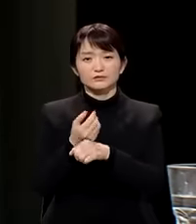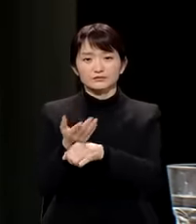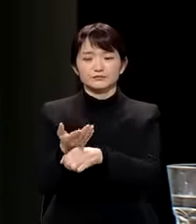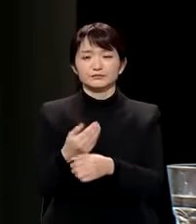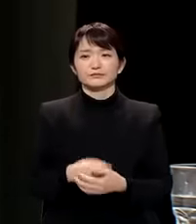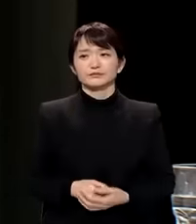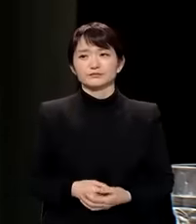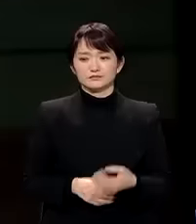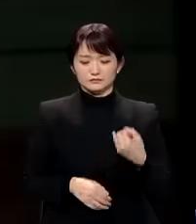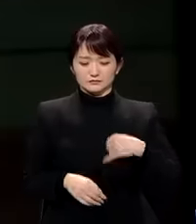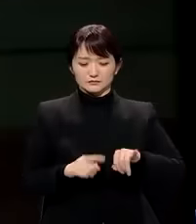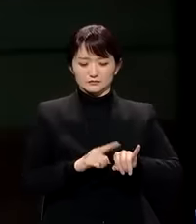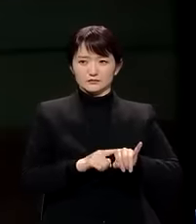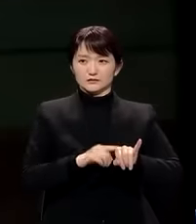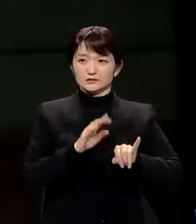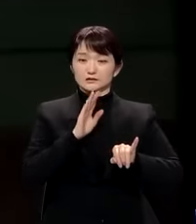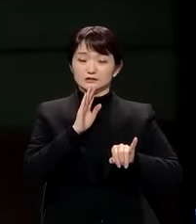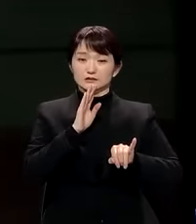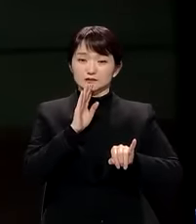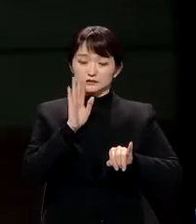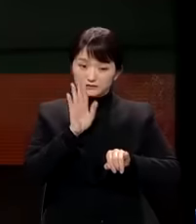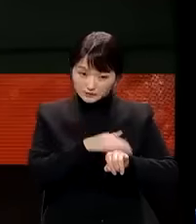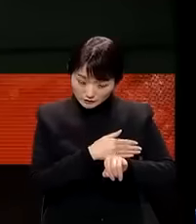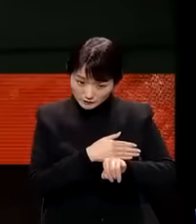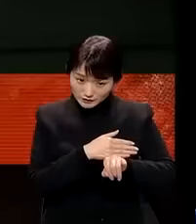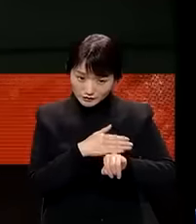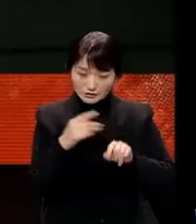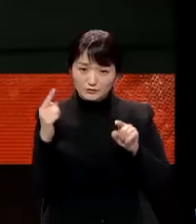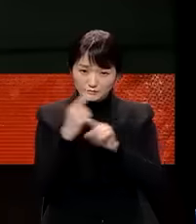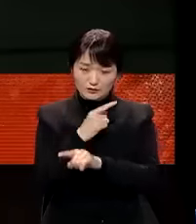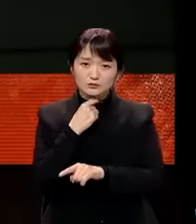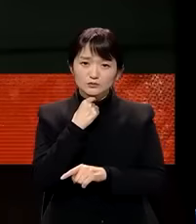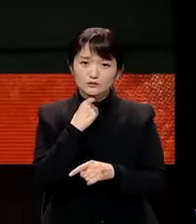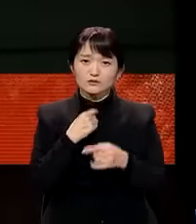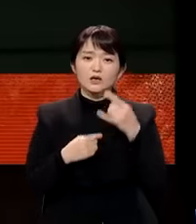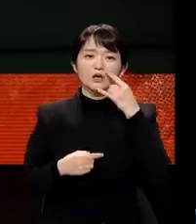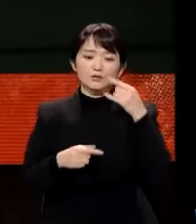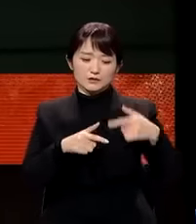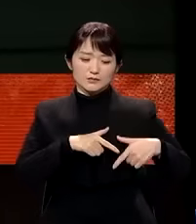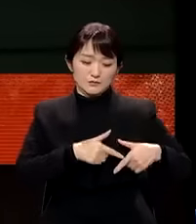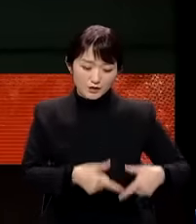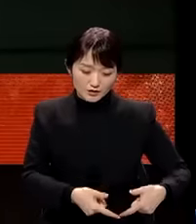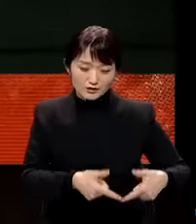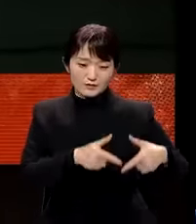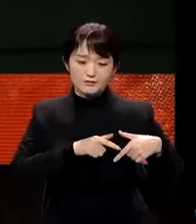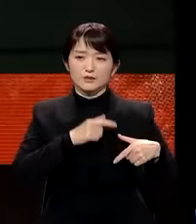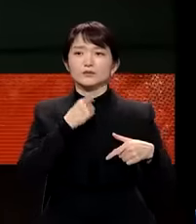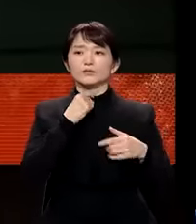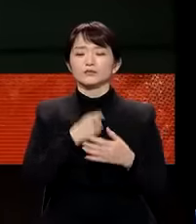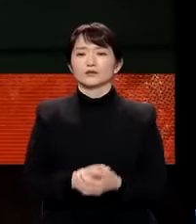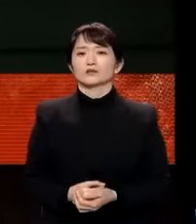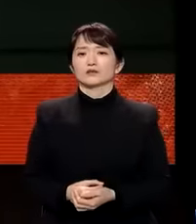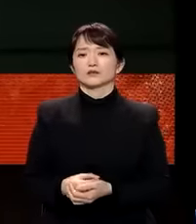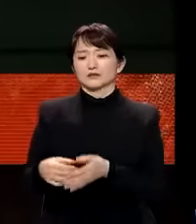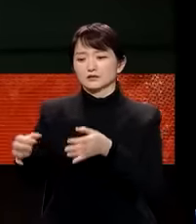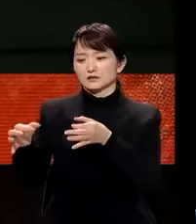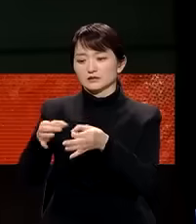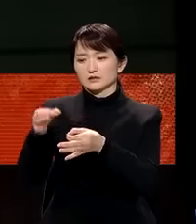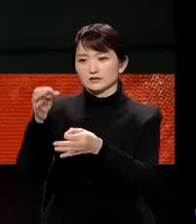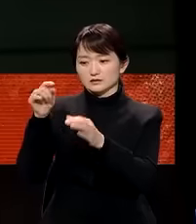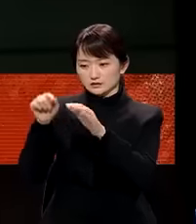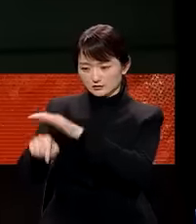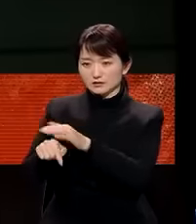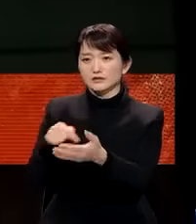당시에이 딸이 그 사실을 바로 잡고 또 어머니의 명예를 회복하고 싶다 이런 마음에 그 쇼핑몰을 찾아 가서요 피해자